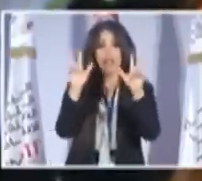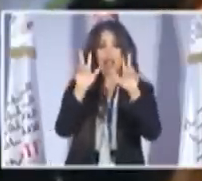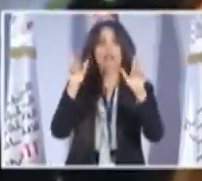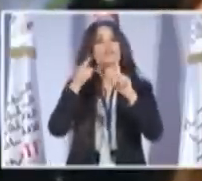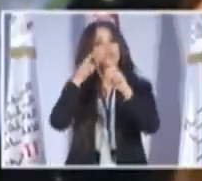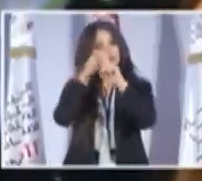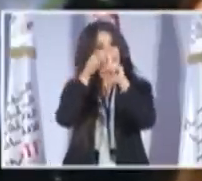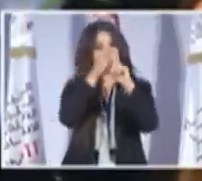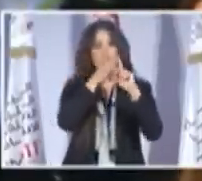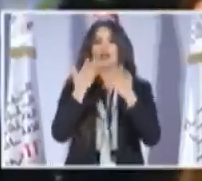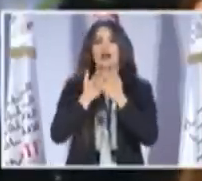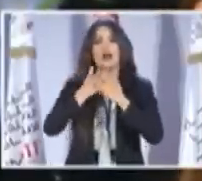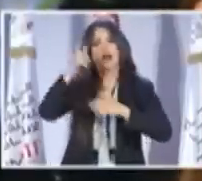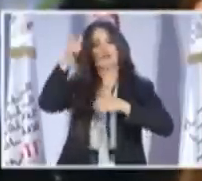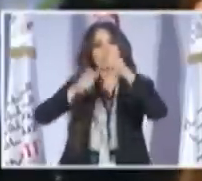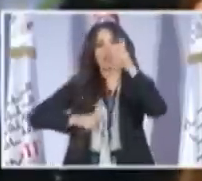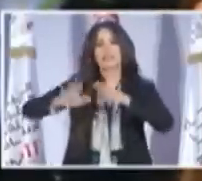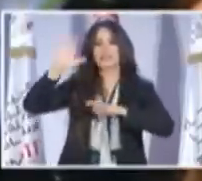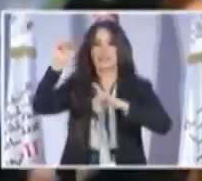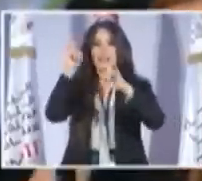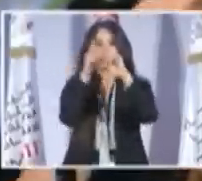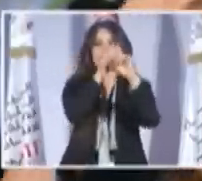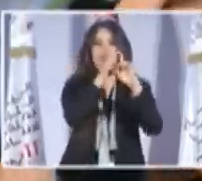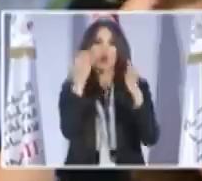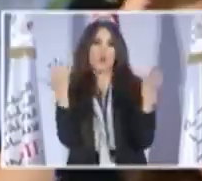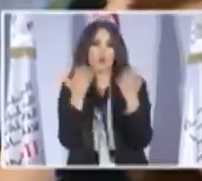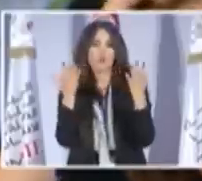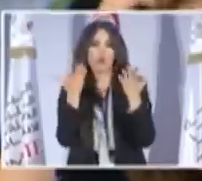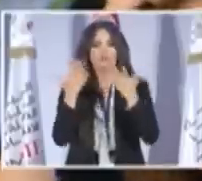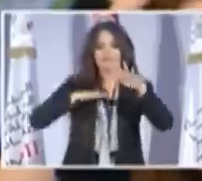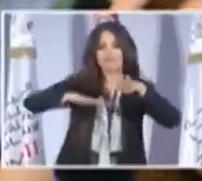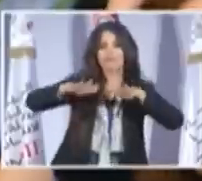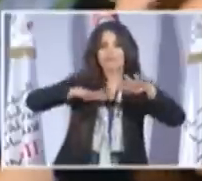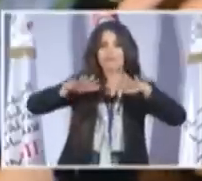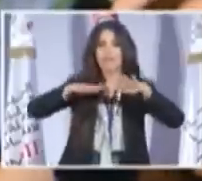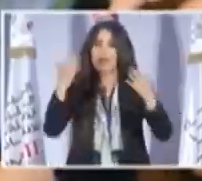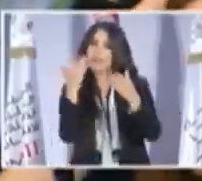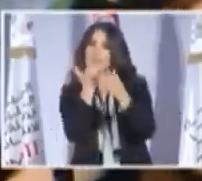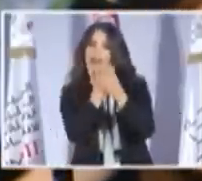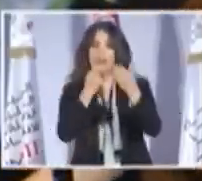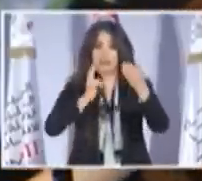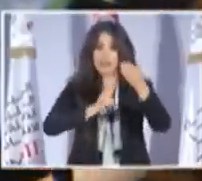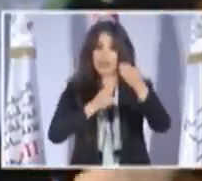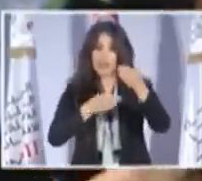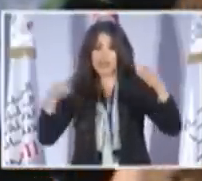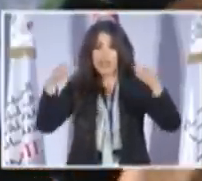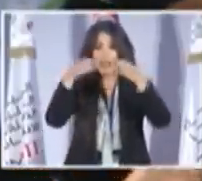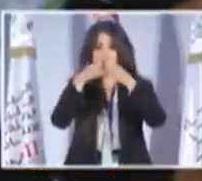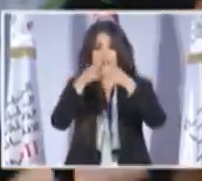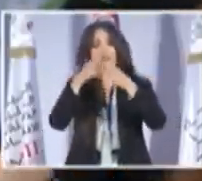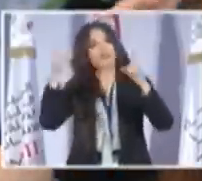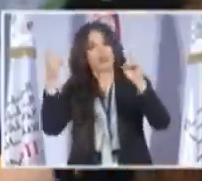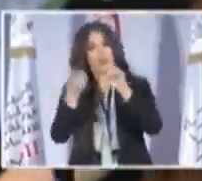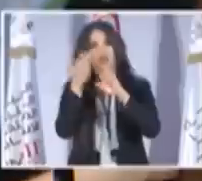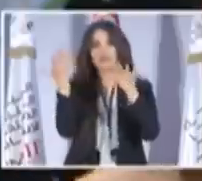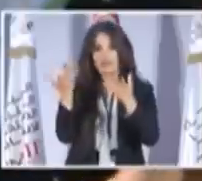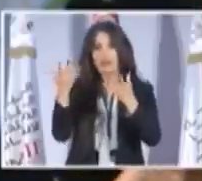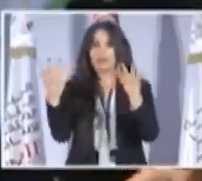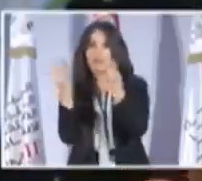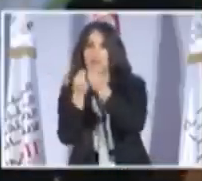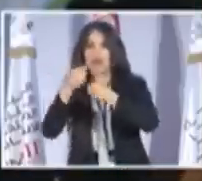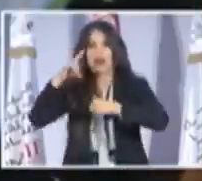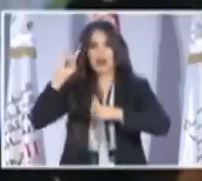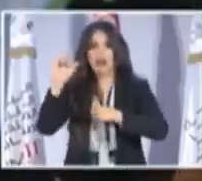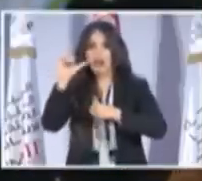محسوبه على مترشح معين كيف س تتفاعلون مع تقرير الهيئه خاصه انها من جهتها هيك اه قامت ب